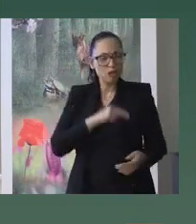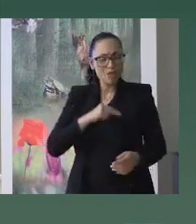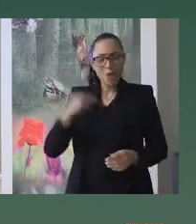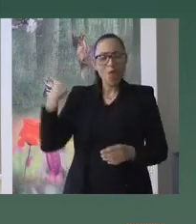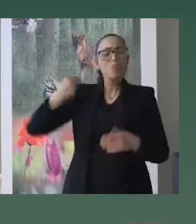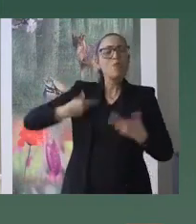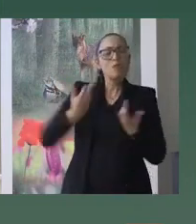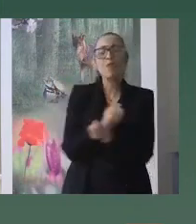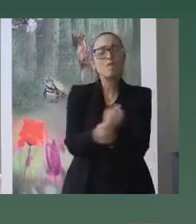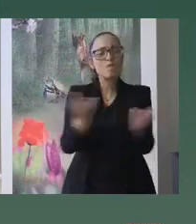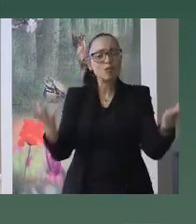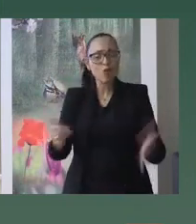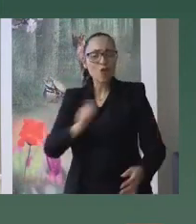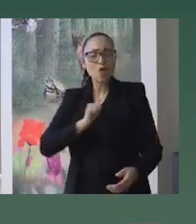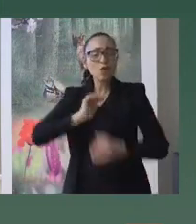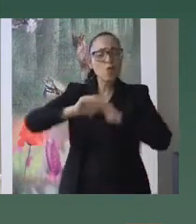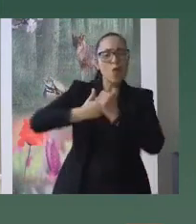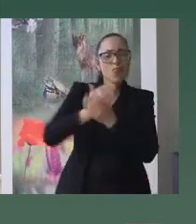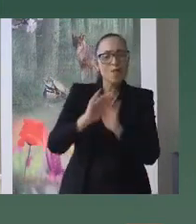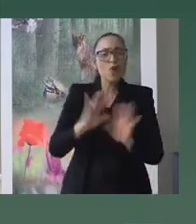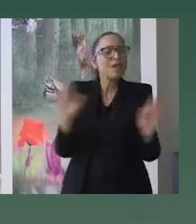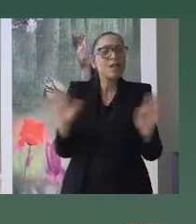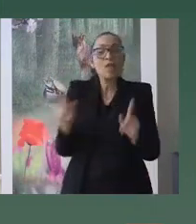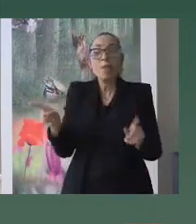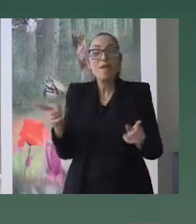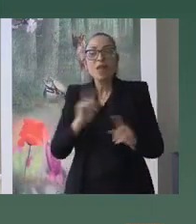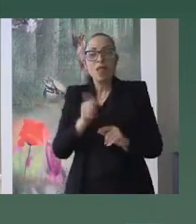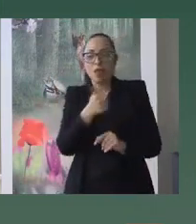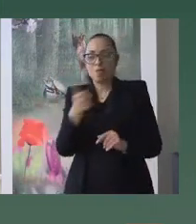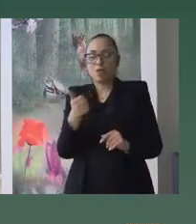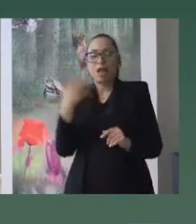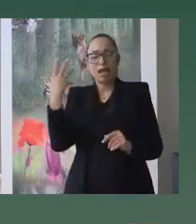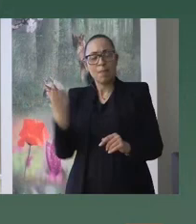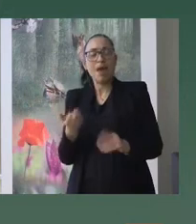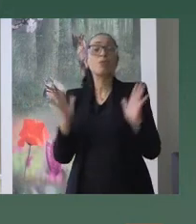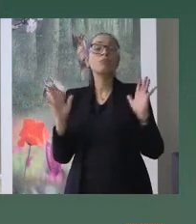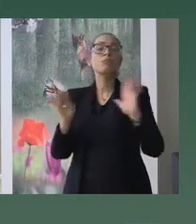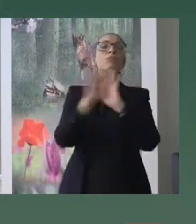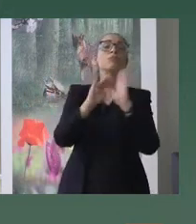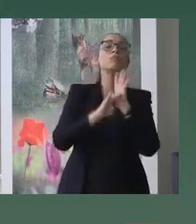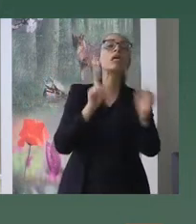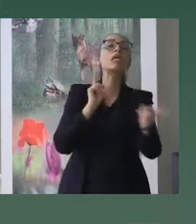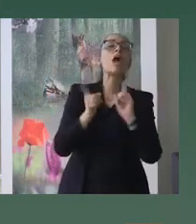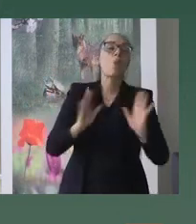προσφορά, το ιδιωτικό ενδιαφέρον. Τίποτα από αυτό δεν είναι παράλογο, αρκεί να υπάρχουν κανόνες.